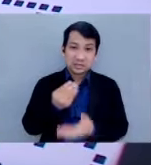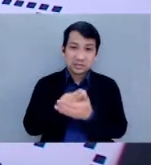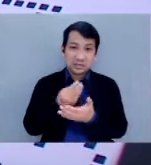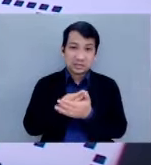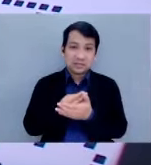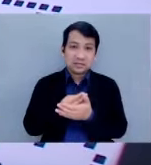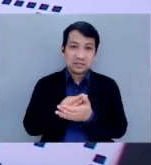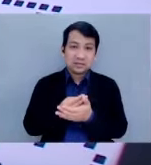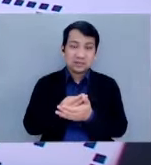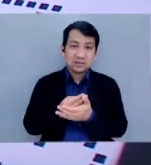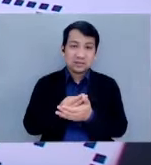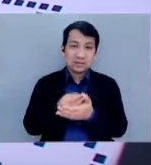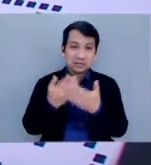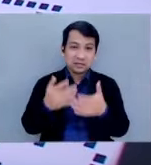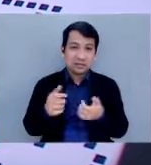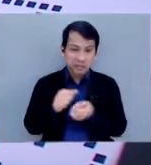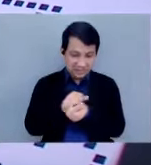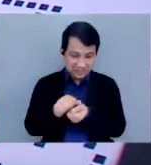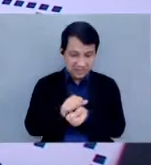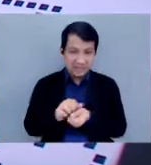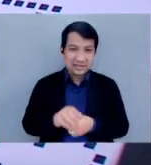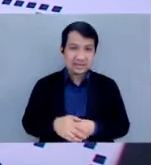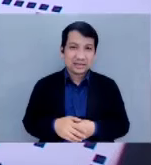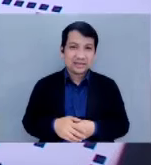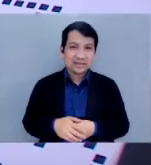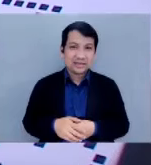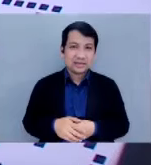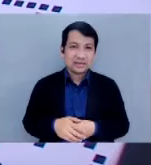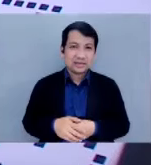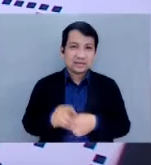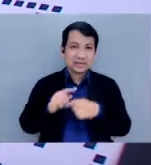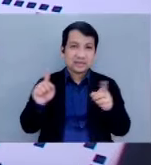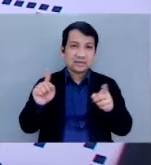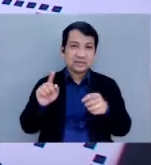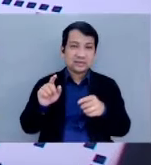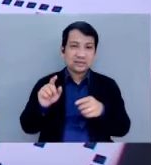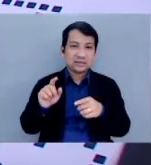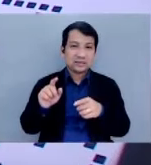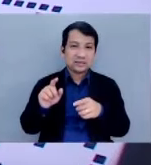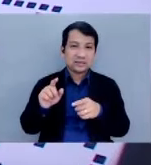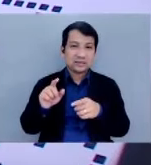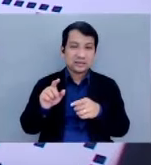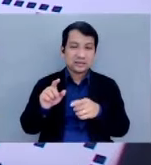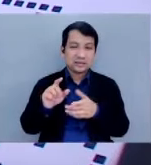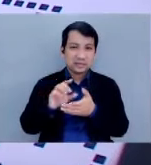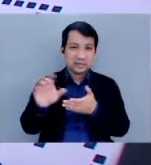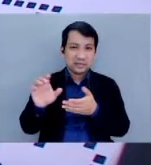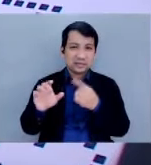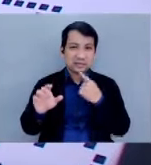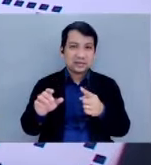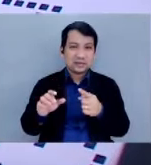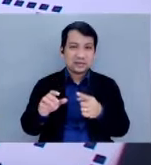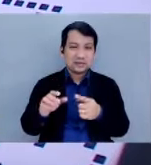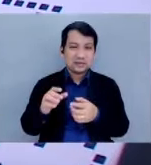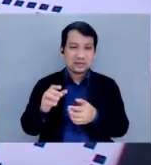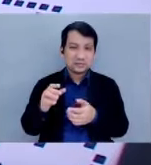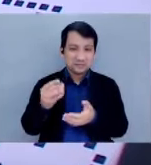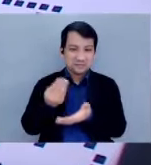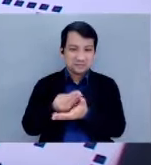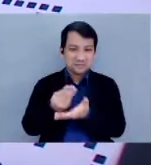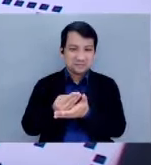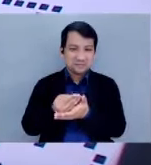yun. Kaso ibang kaso na naman yun. Nilaban? Oo, dahil? Money laundering.